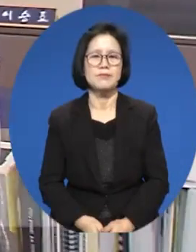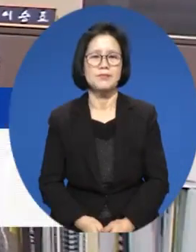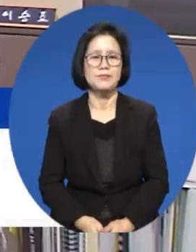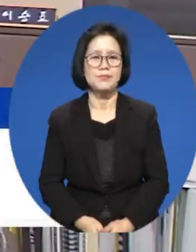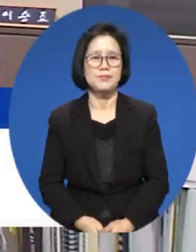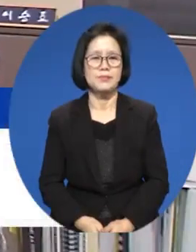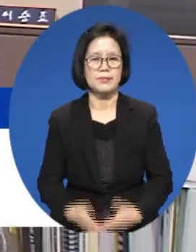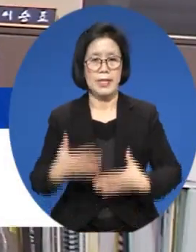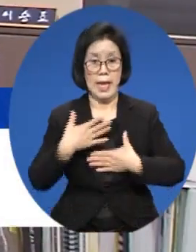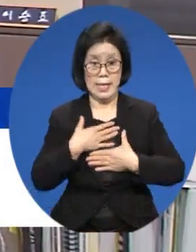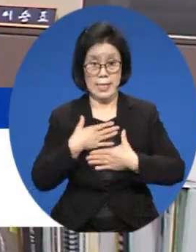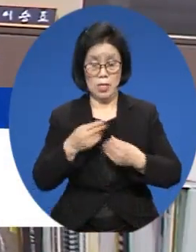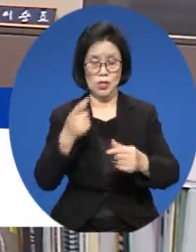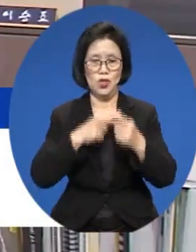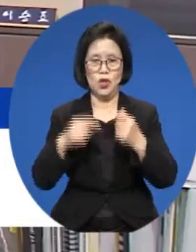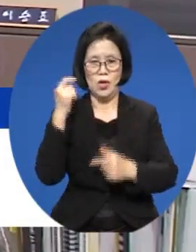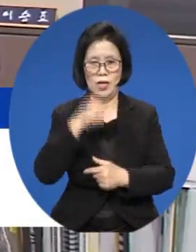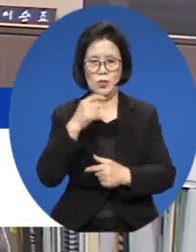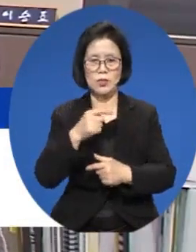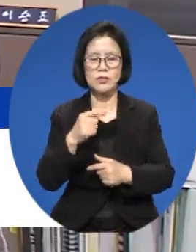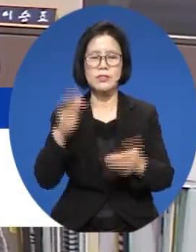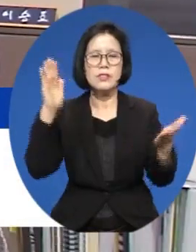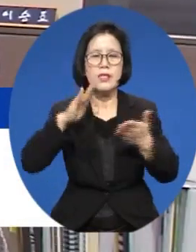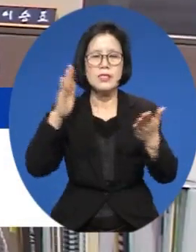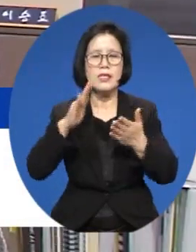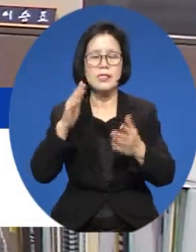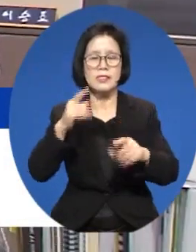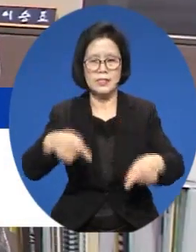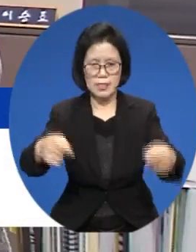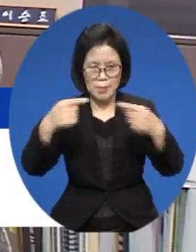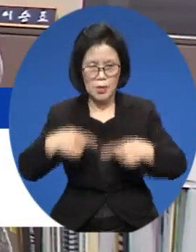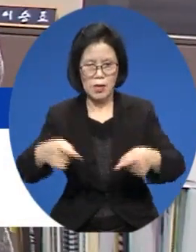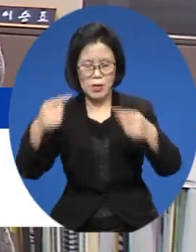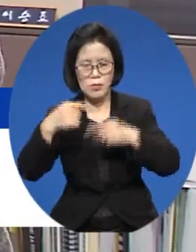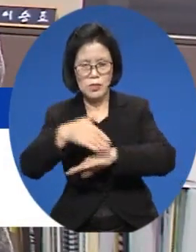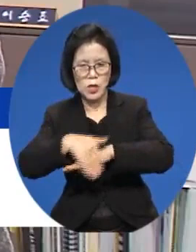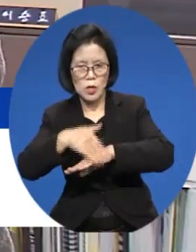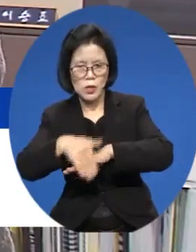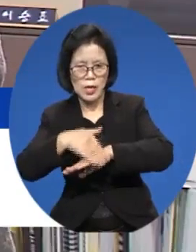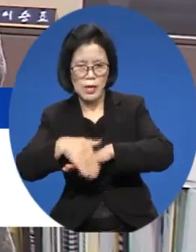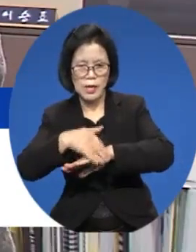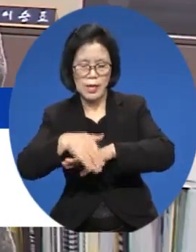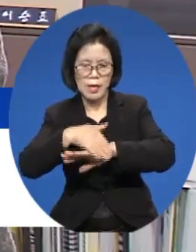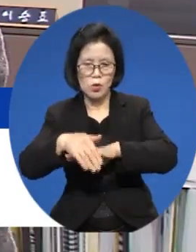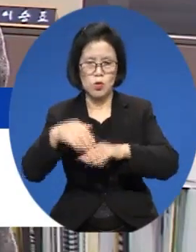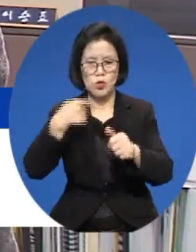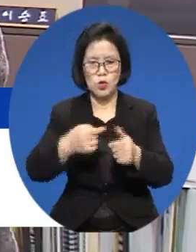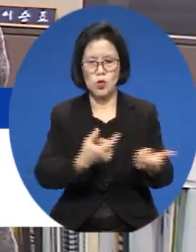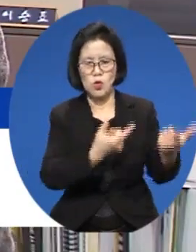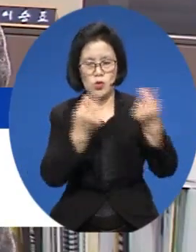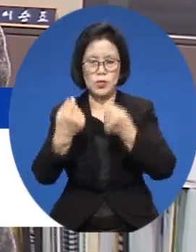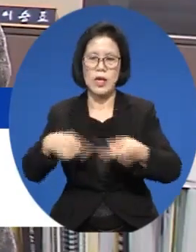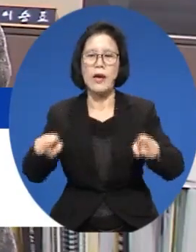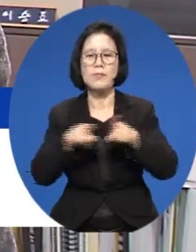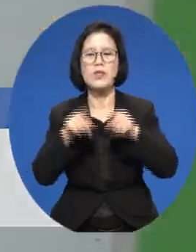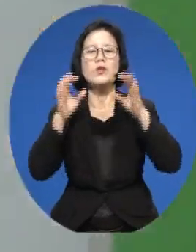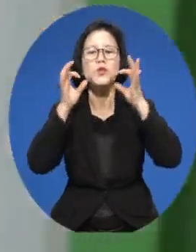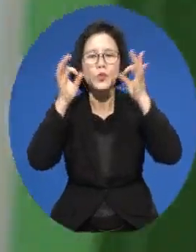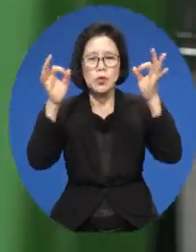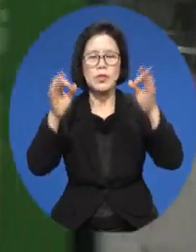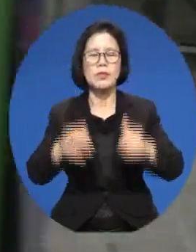좀더 강조해서 학생들이 참여하게끔 설계에 반영하고 교육 공동체들이 같이